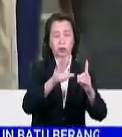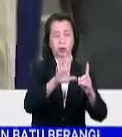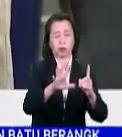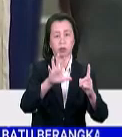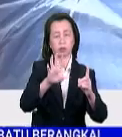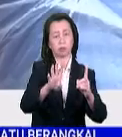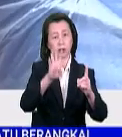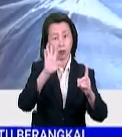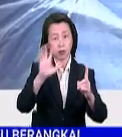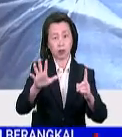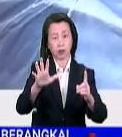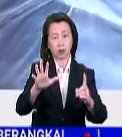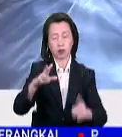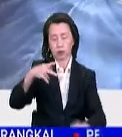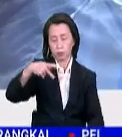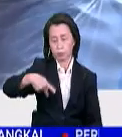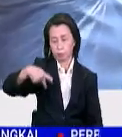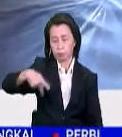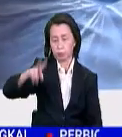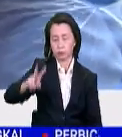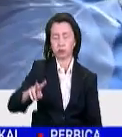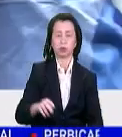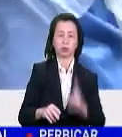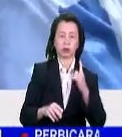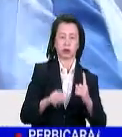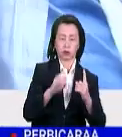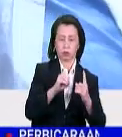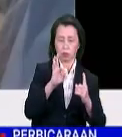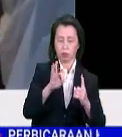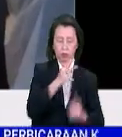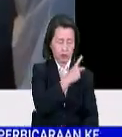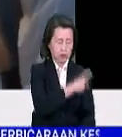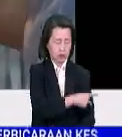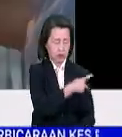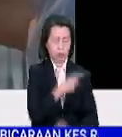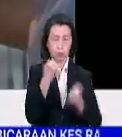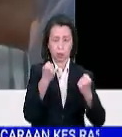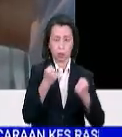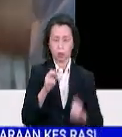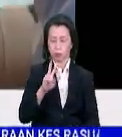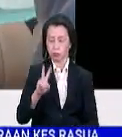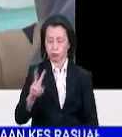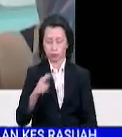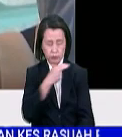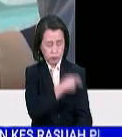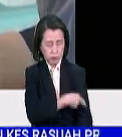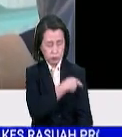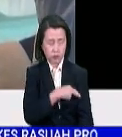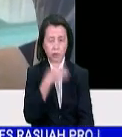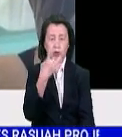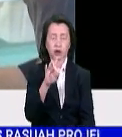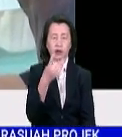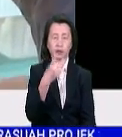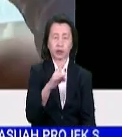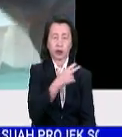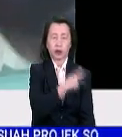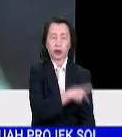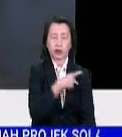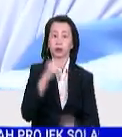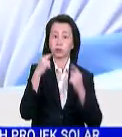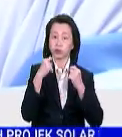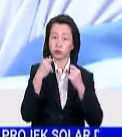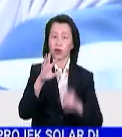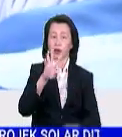pusat pengambilan vaksin pv100 9 klinik kesehatan 22 Hospital 18 klinik swasta dan